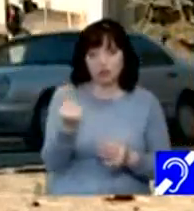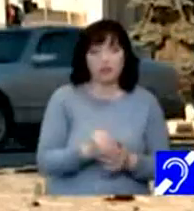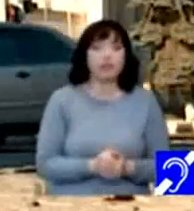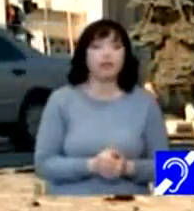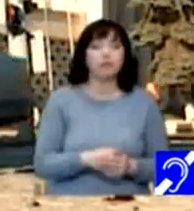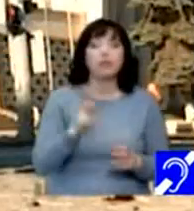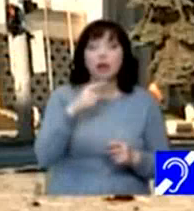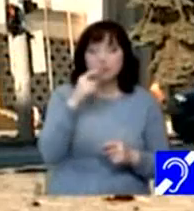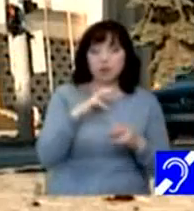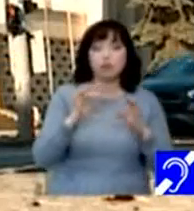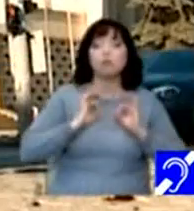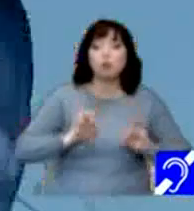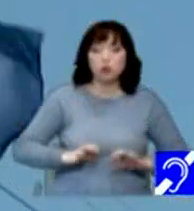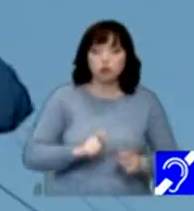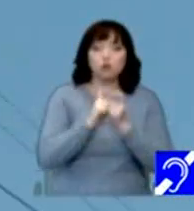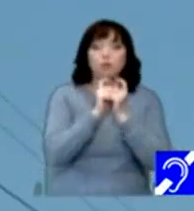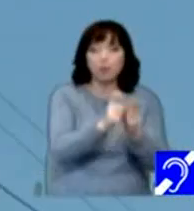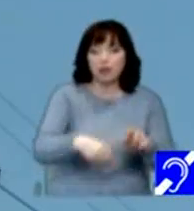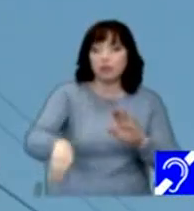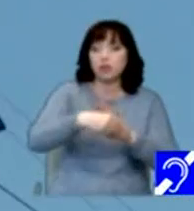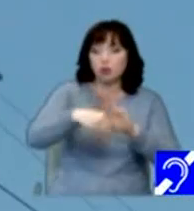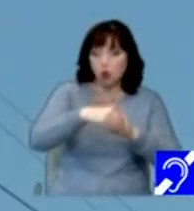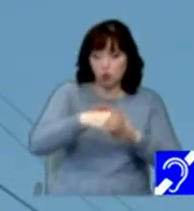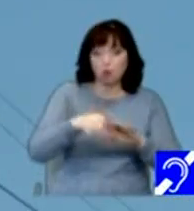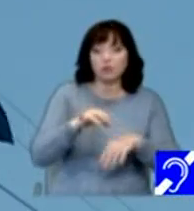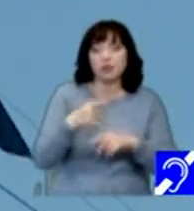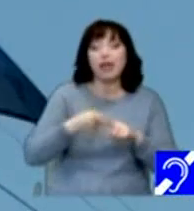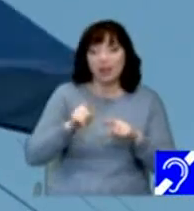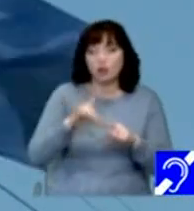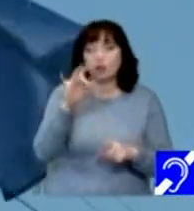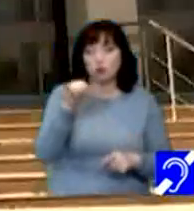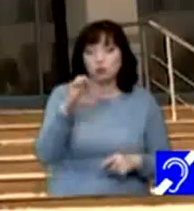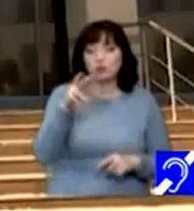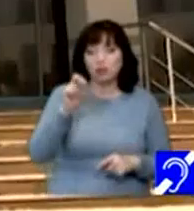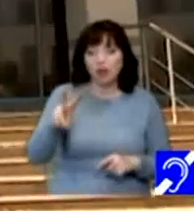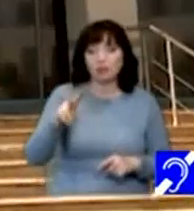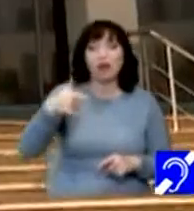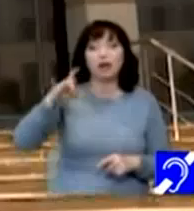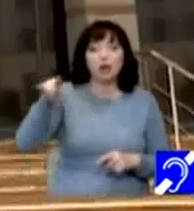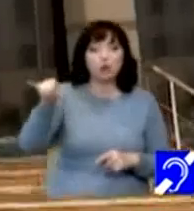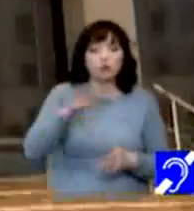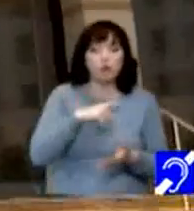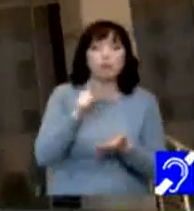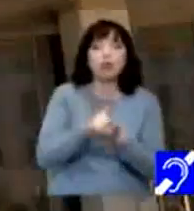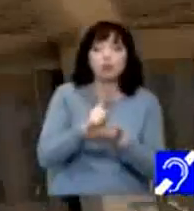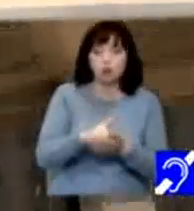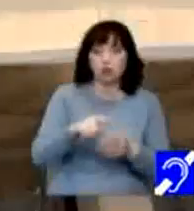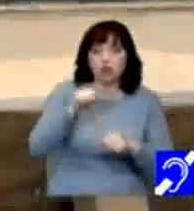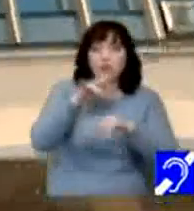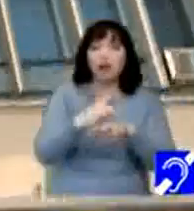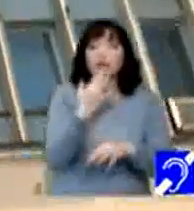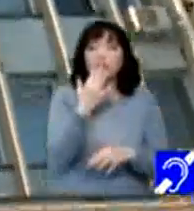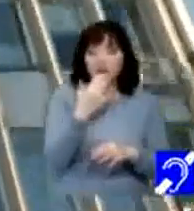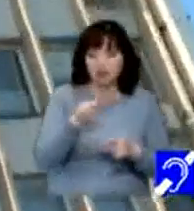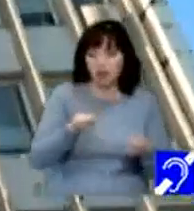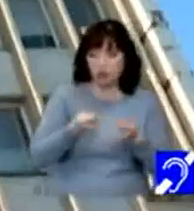Potrivit Procuraturii pentru combaterea criminalității organizate, inculpatul Ruslan Grate deținea o funcție de conducere în Banca Națională în